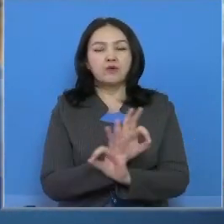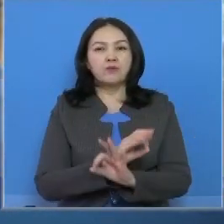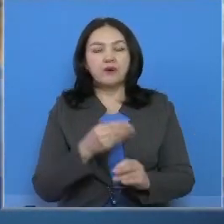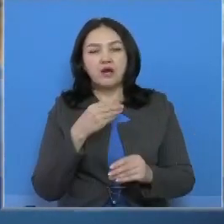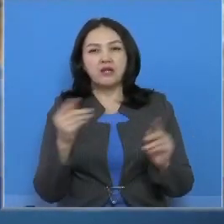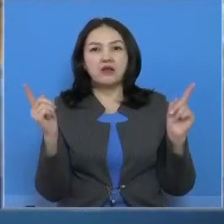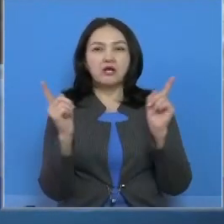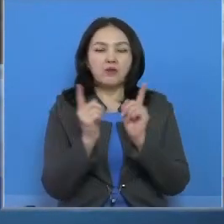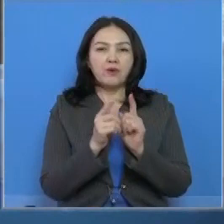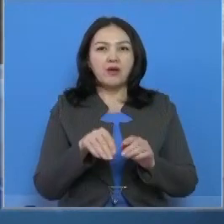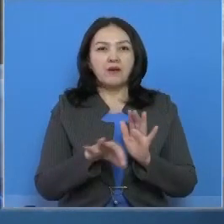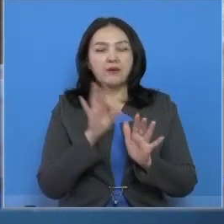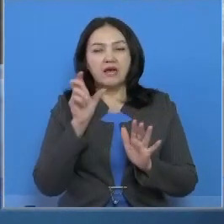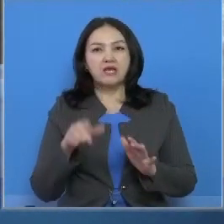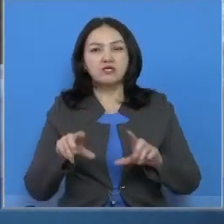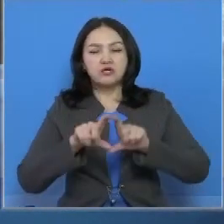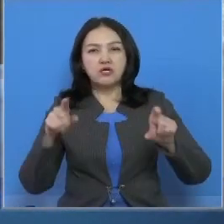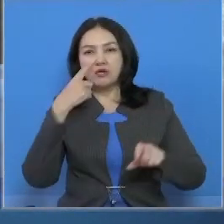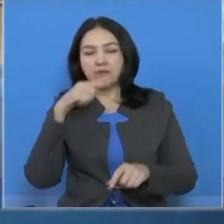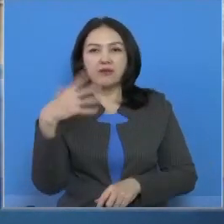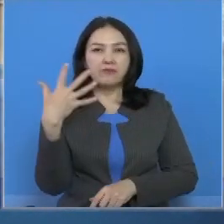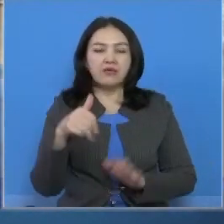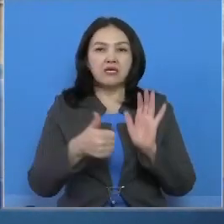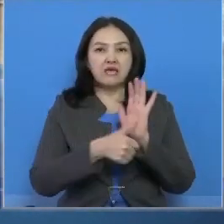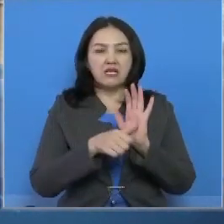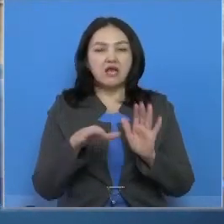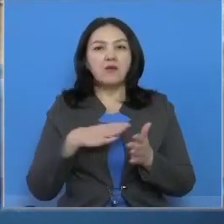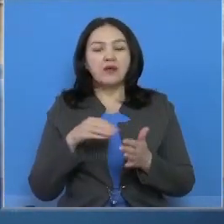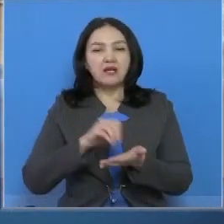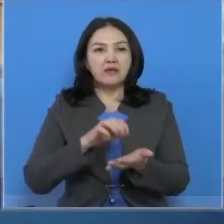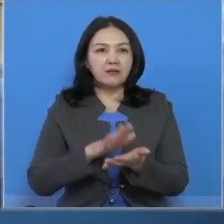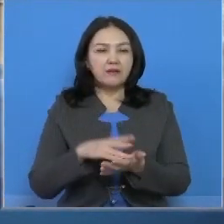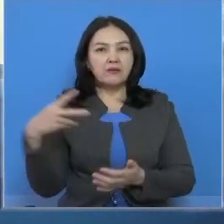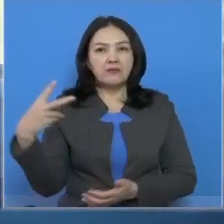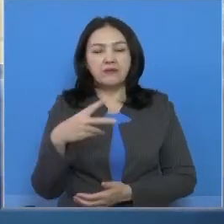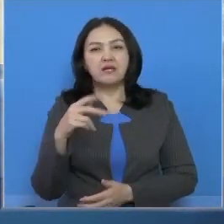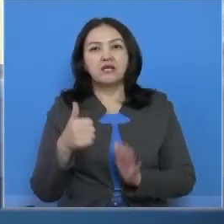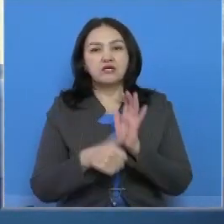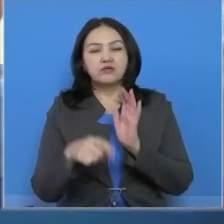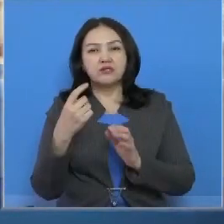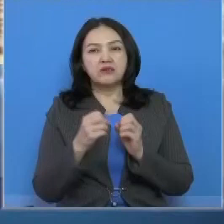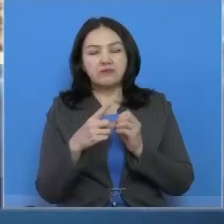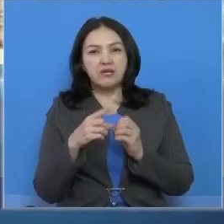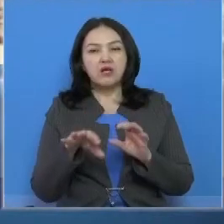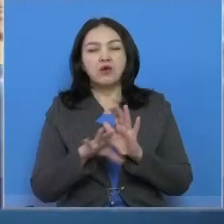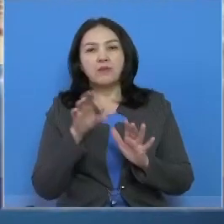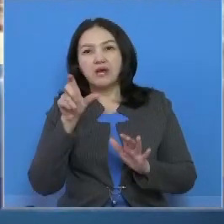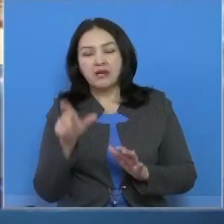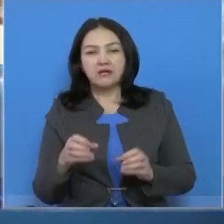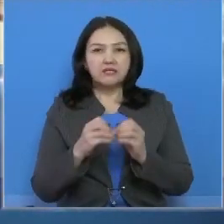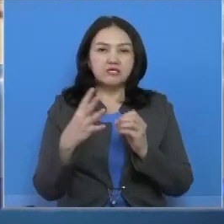встречают Избирателей в школе гимназии номер 56 здесь зарегистрировано 2611 Избирателей